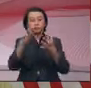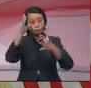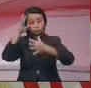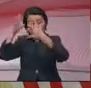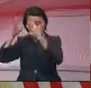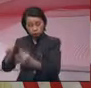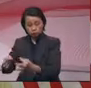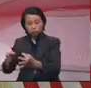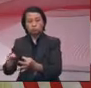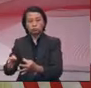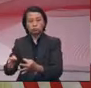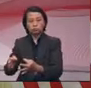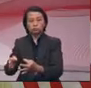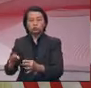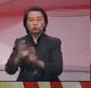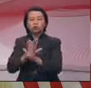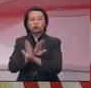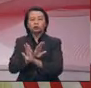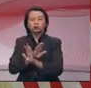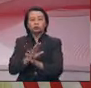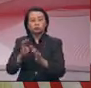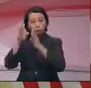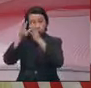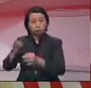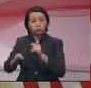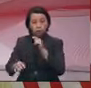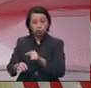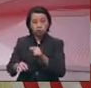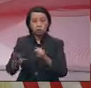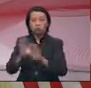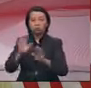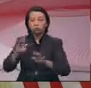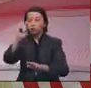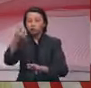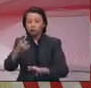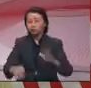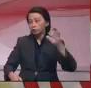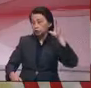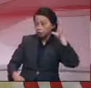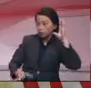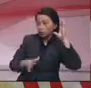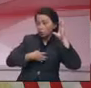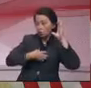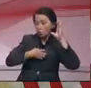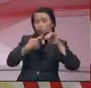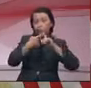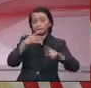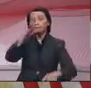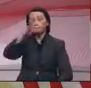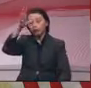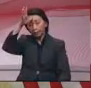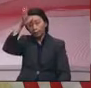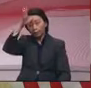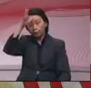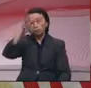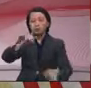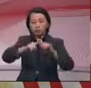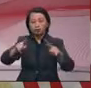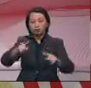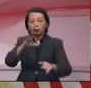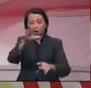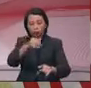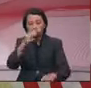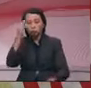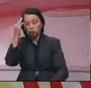Keputusan ini bukan saja mendengar rungutan daripada ibu bapa dan sebagainya, tetapi juga